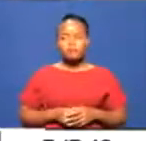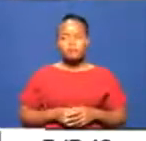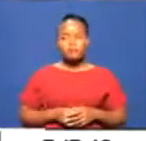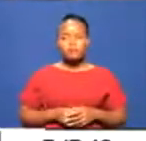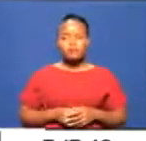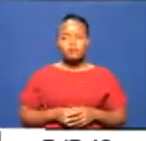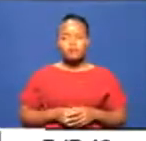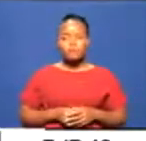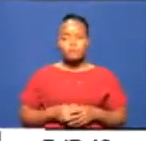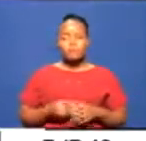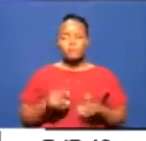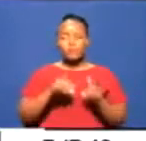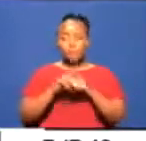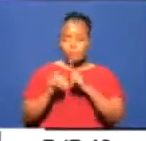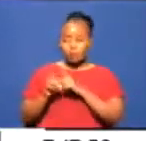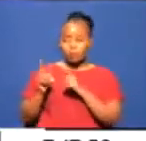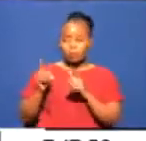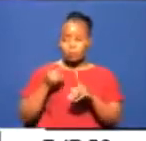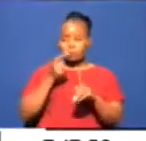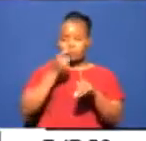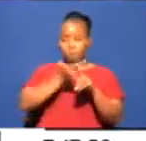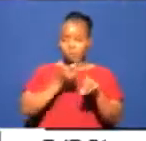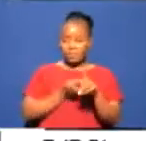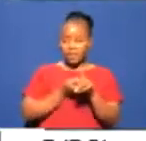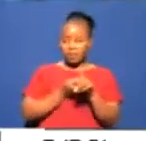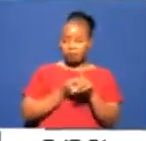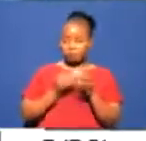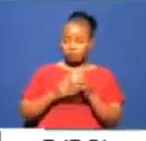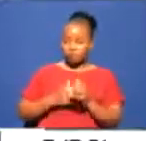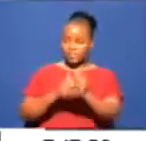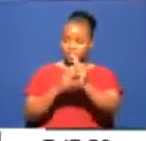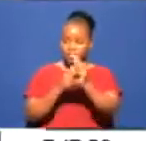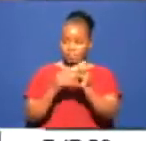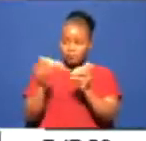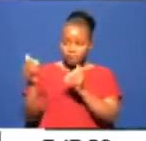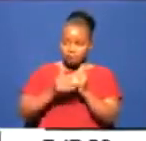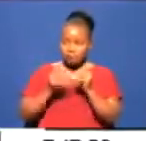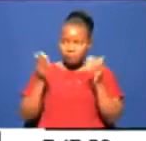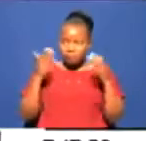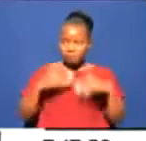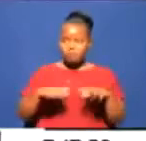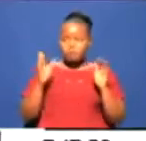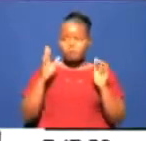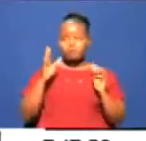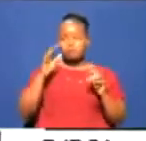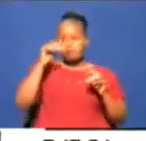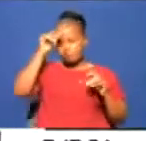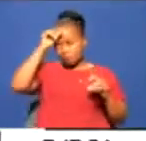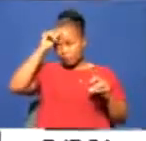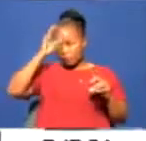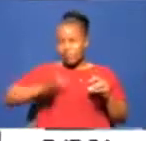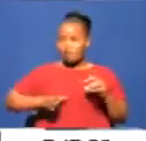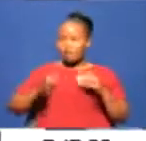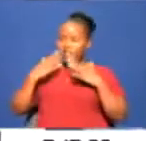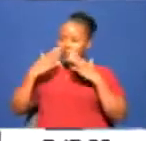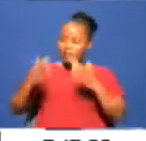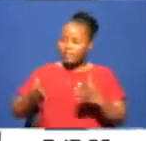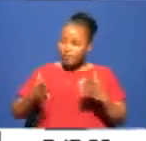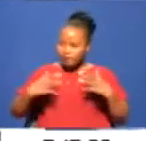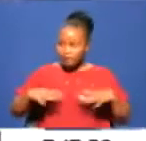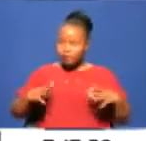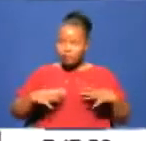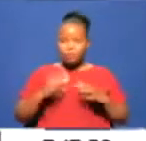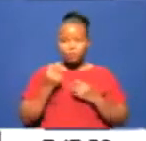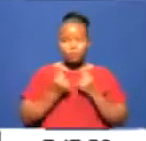Na huku hatamu yake ya uongozi ikielekea kukamilika, Joho aliwashukuru wakazi kwa kumuunga mkono. Kama si